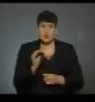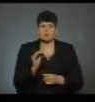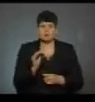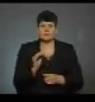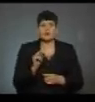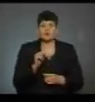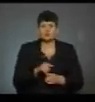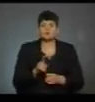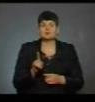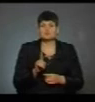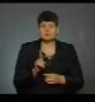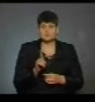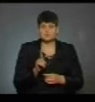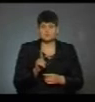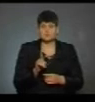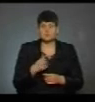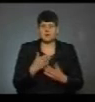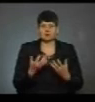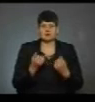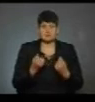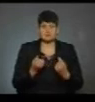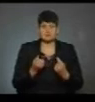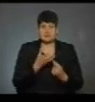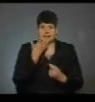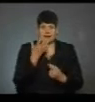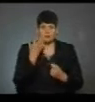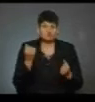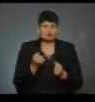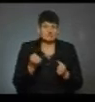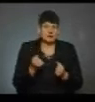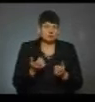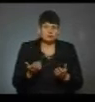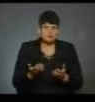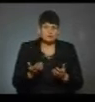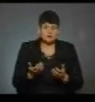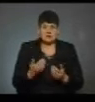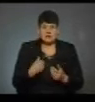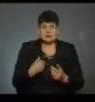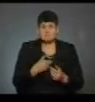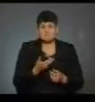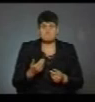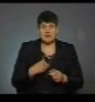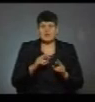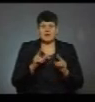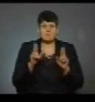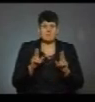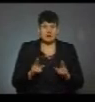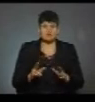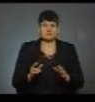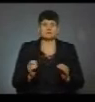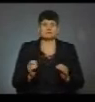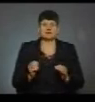що ми отримали досить теплу зиму, і ми, як правило, збираємо в